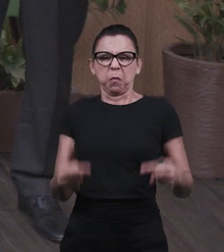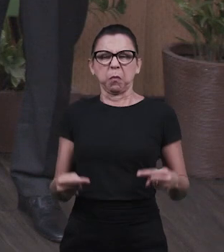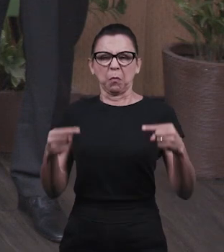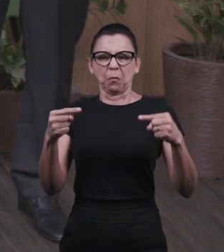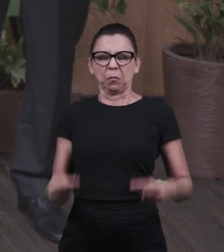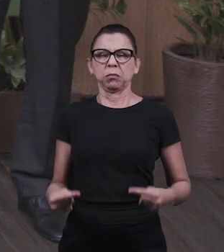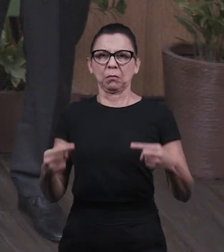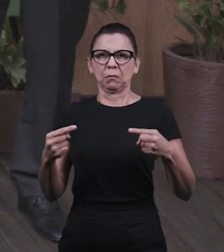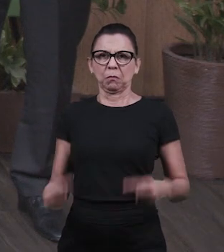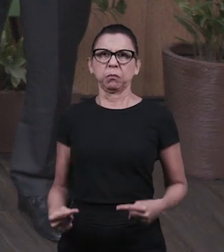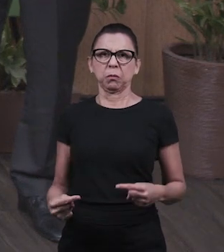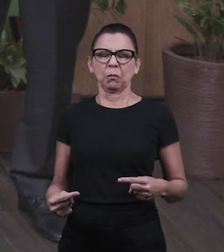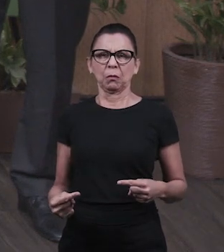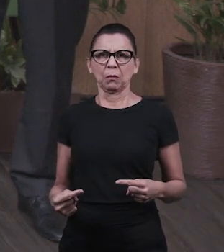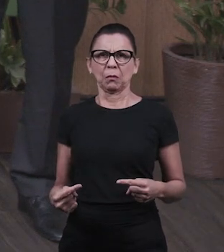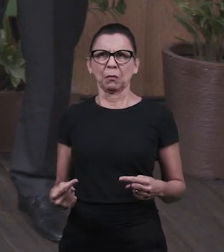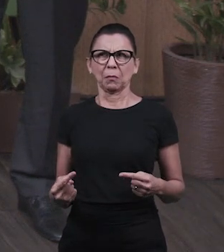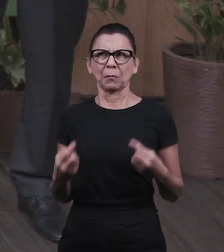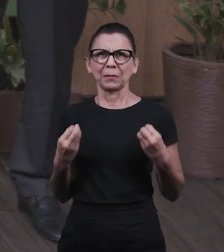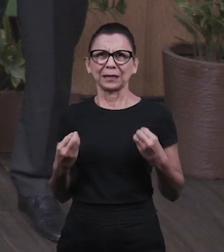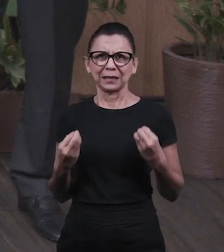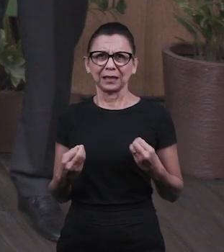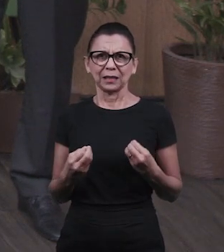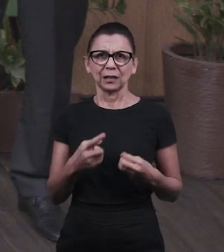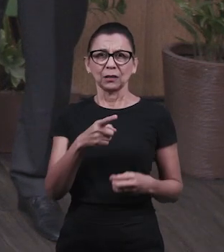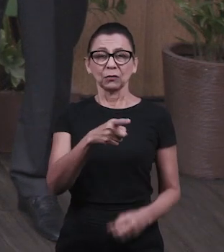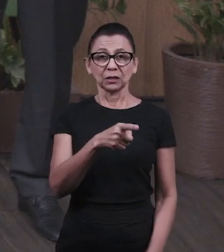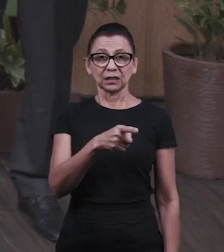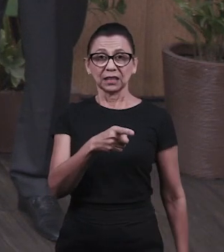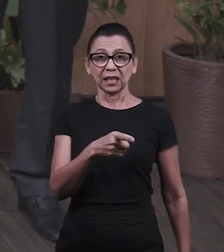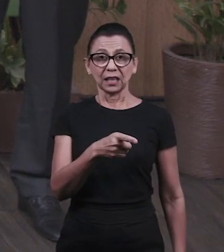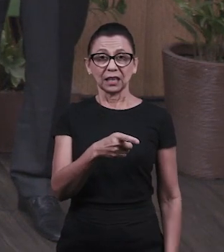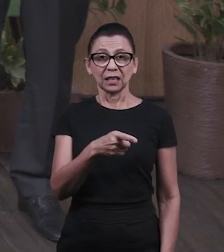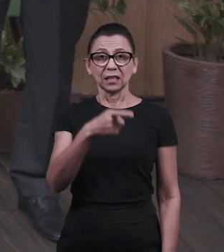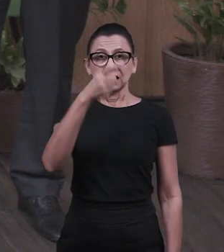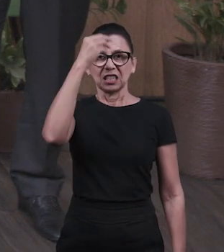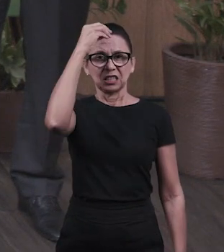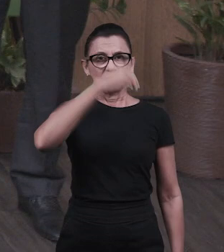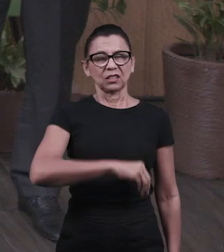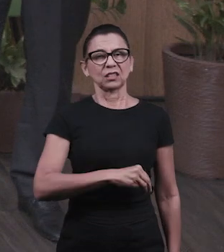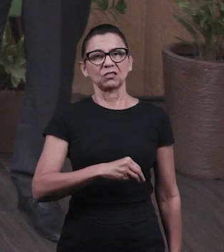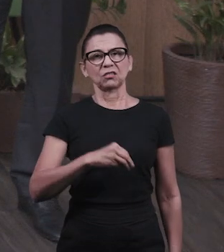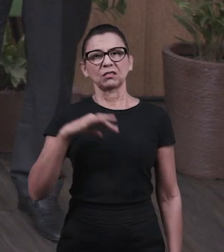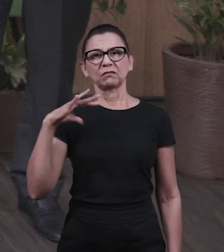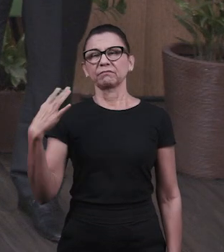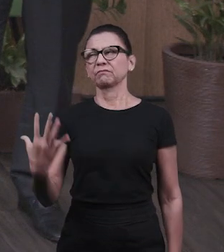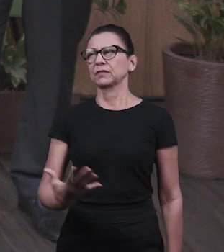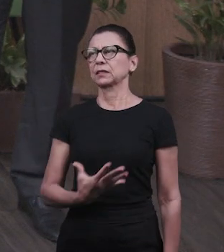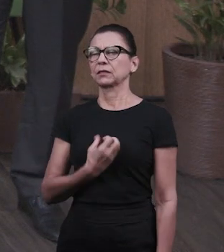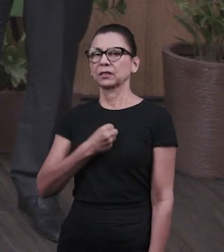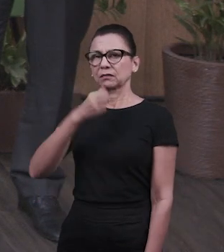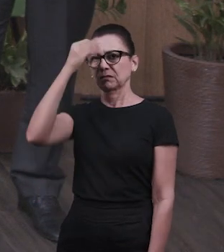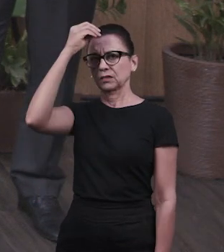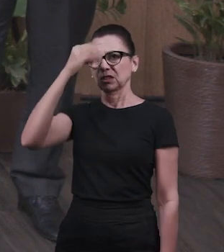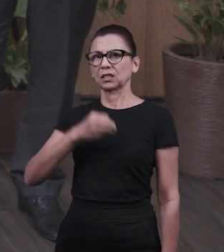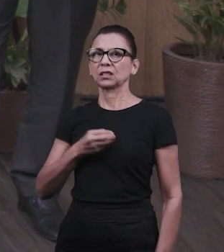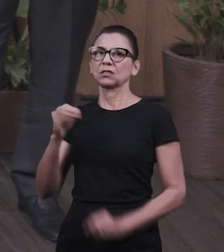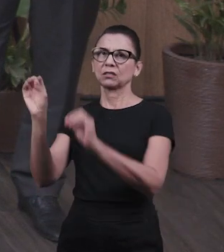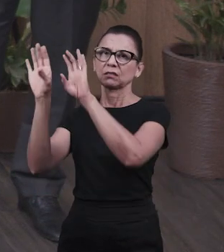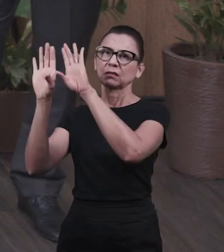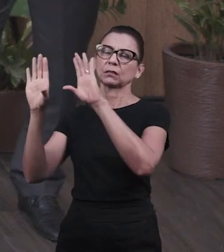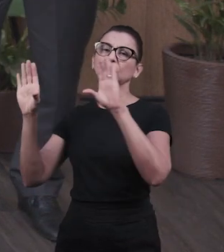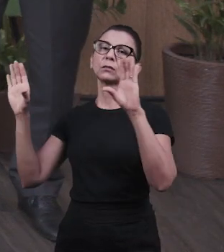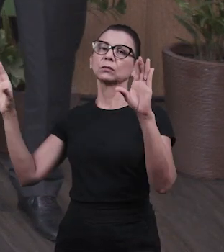воздвигает столько препятствий, чтобы человек не смог получить спасение. И эта оппозиция, она